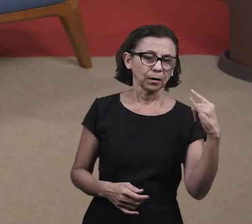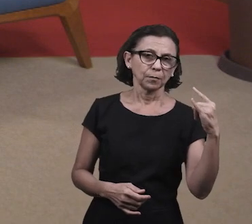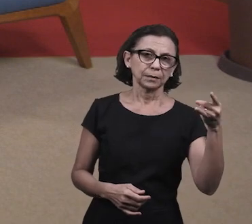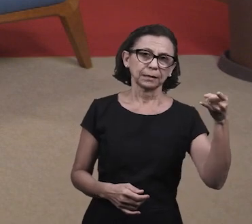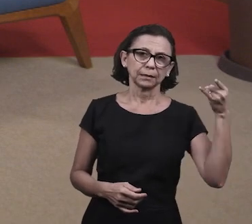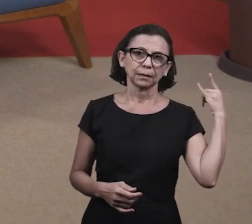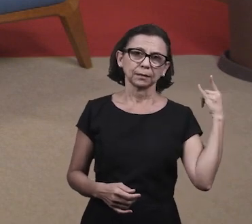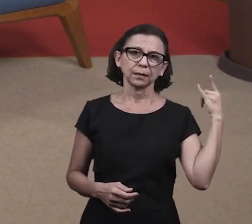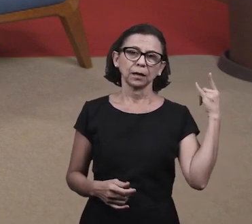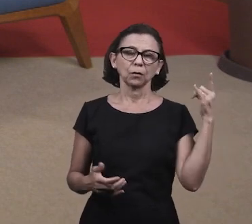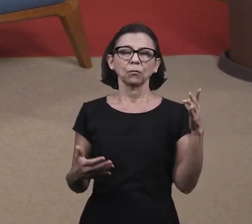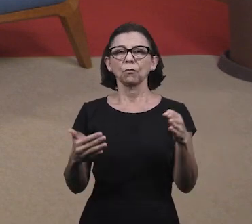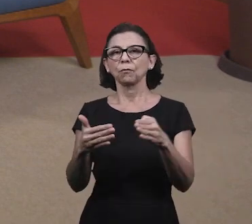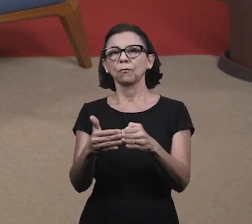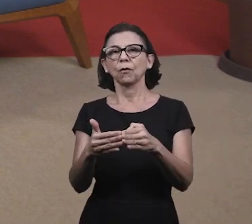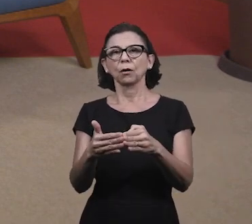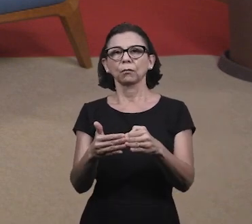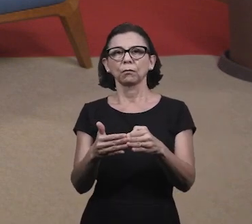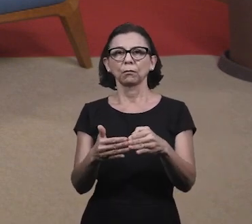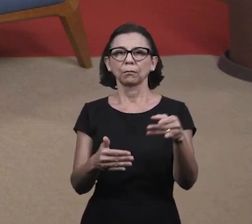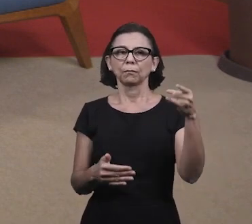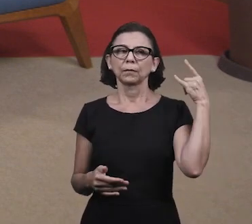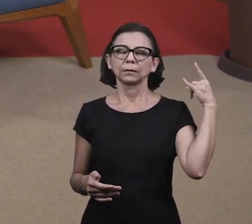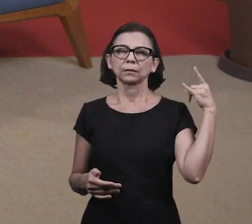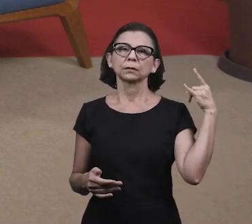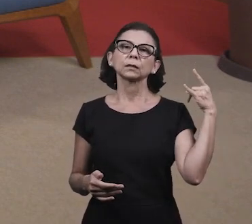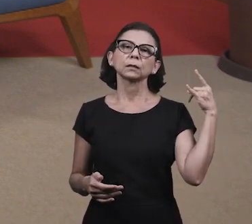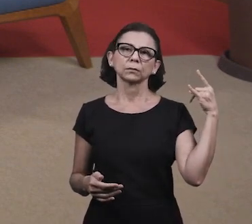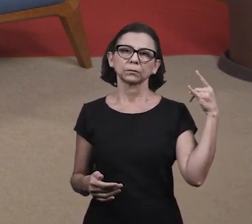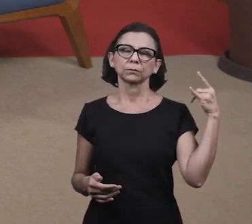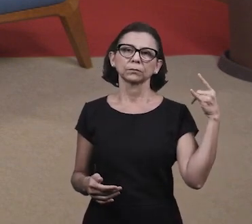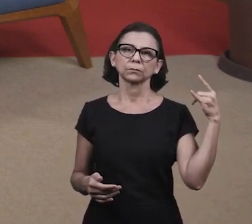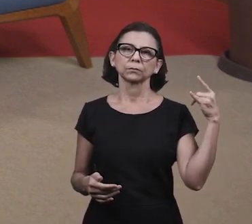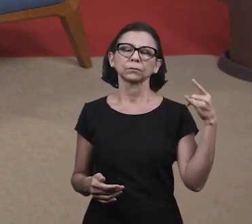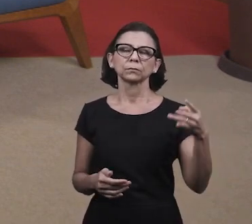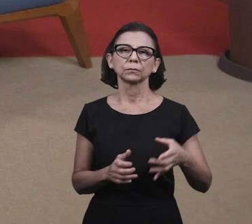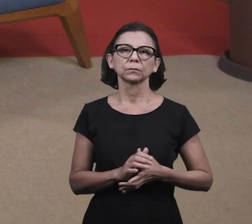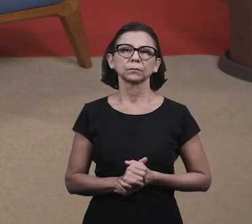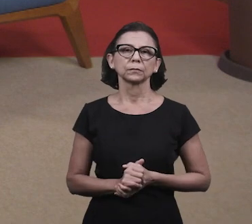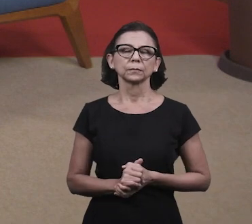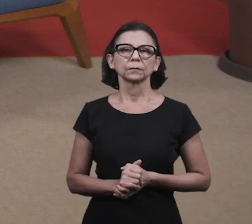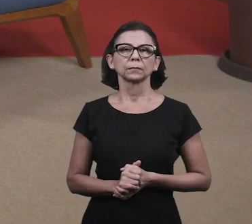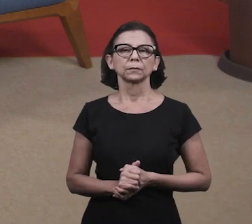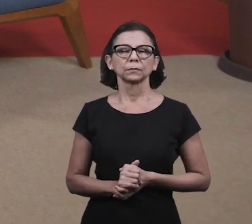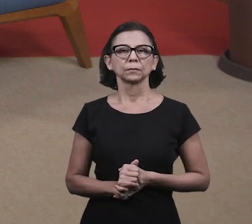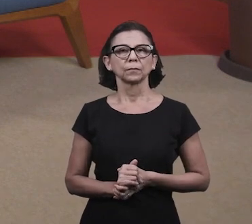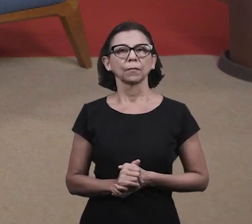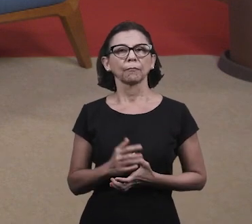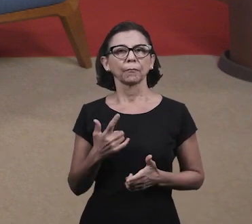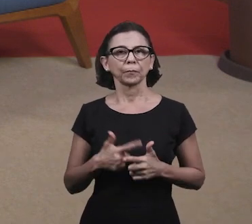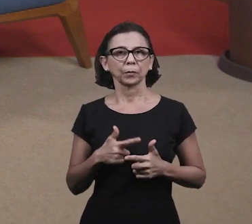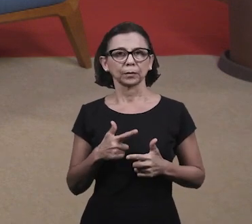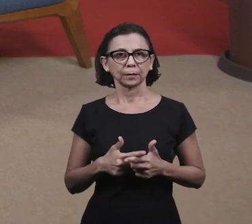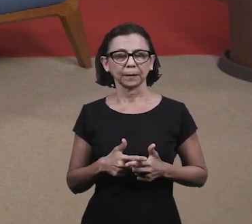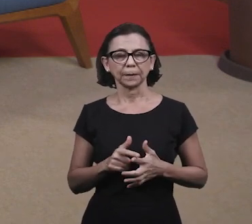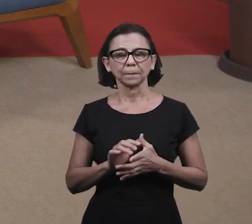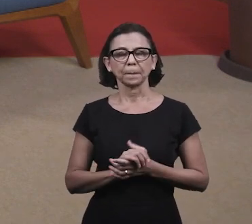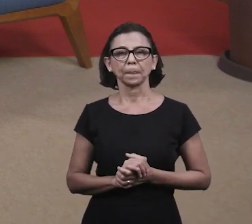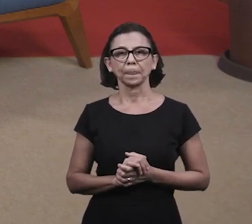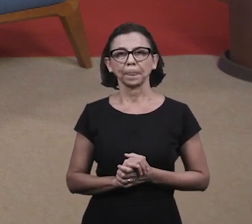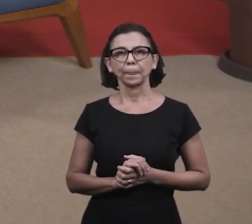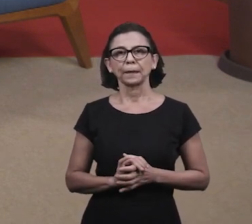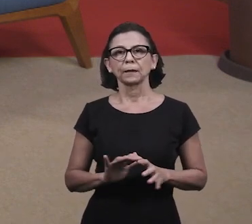Et il n'a que la vision vers le bas, car On doit